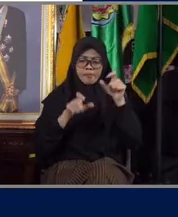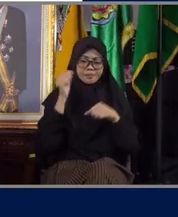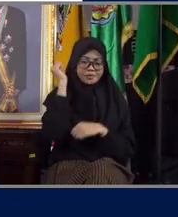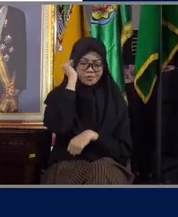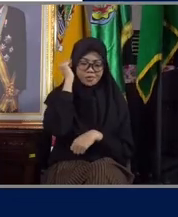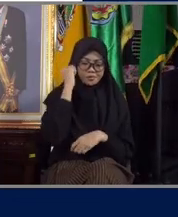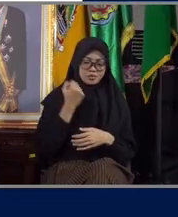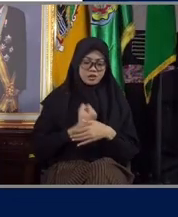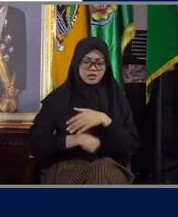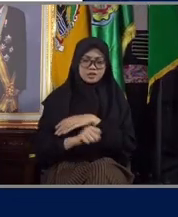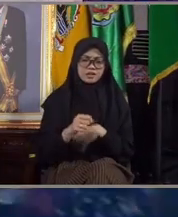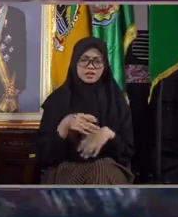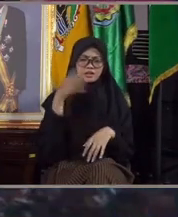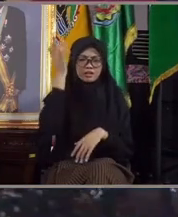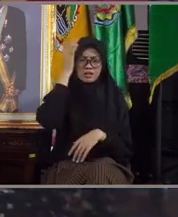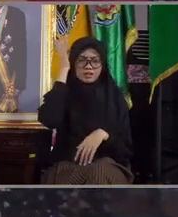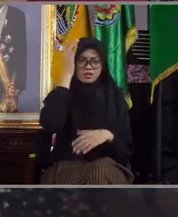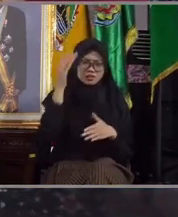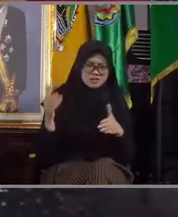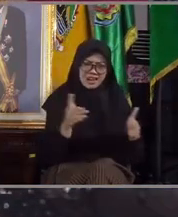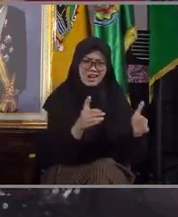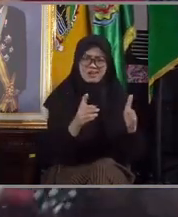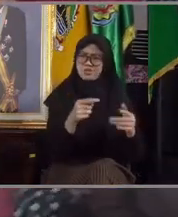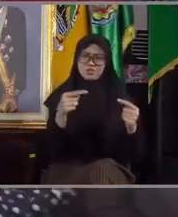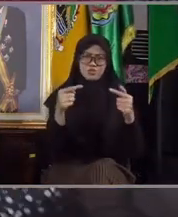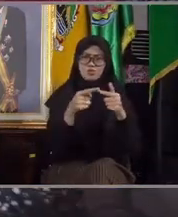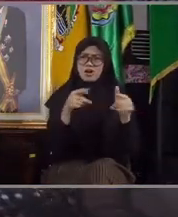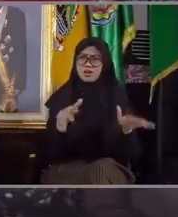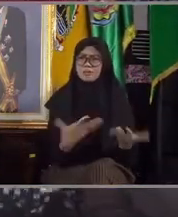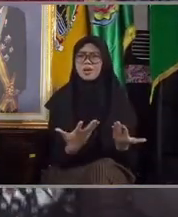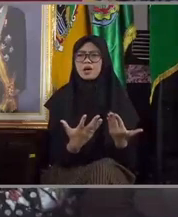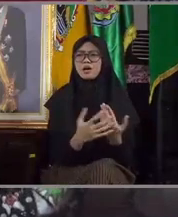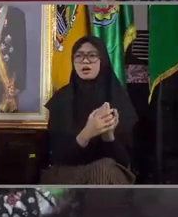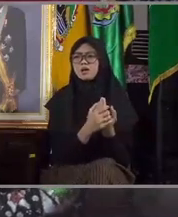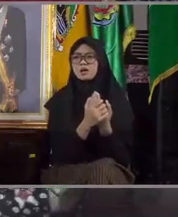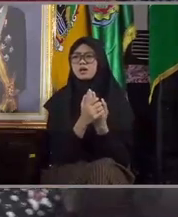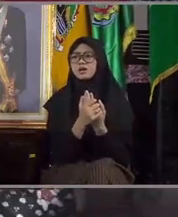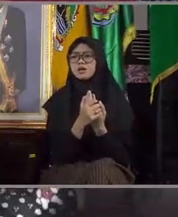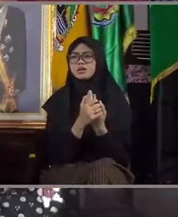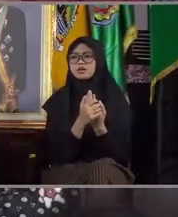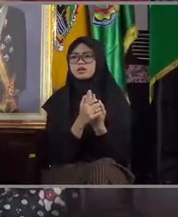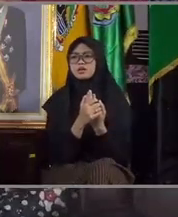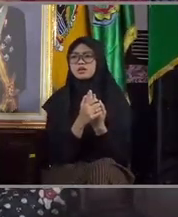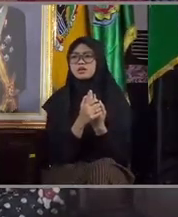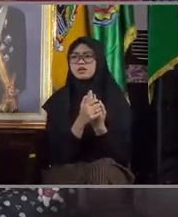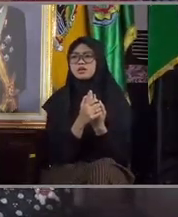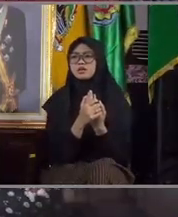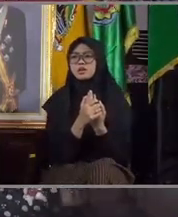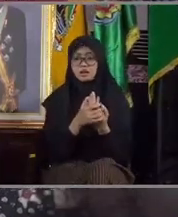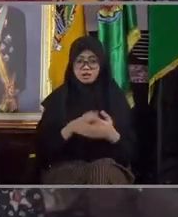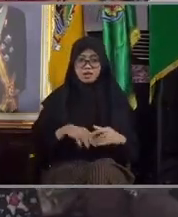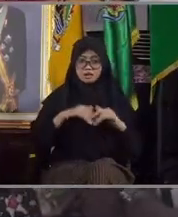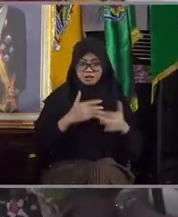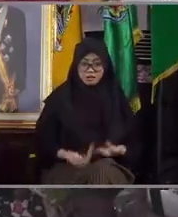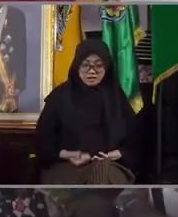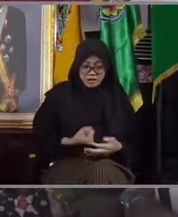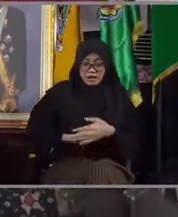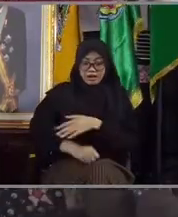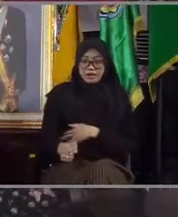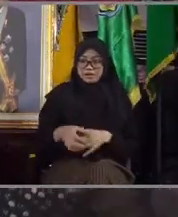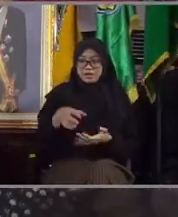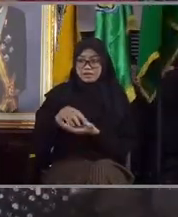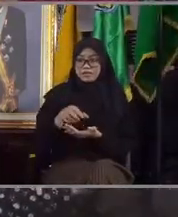Karo di jagat raya yo yo ra memang ada data statusnya brojol di jalan